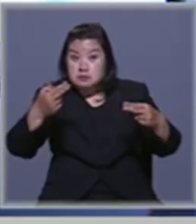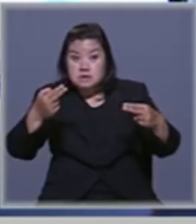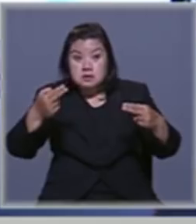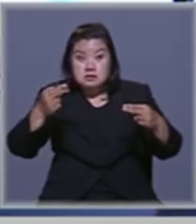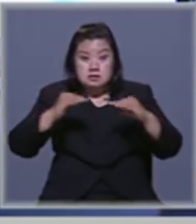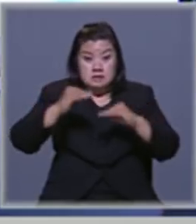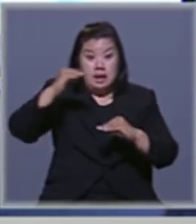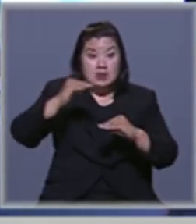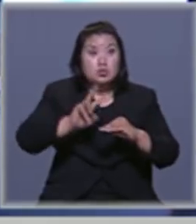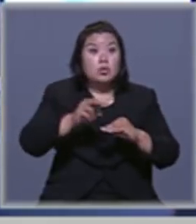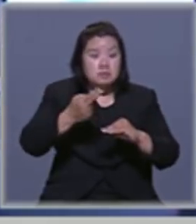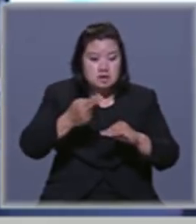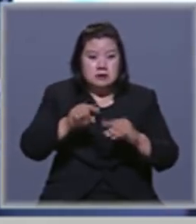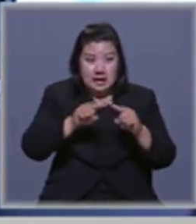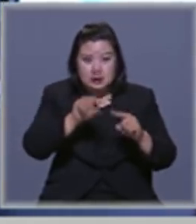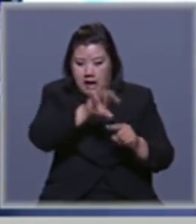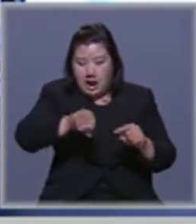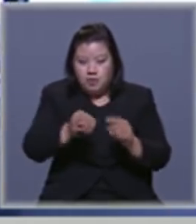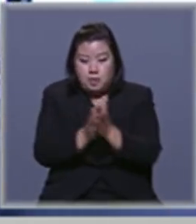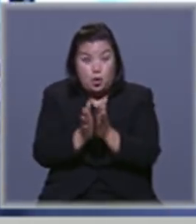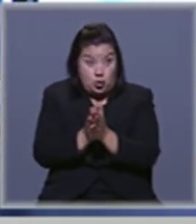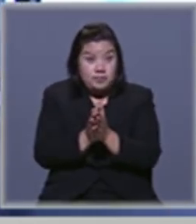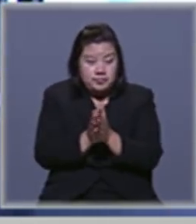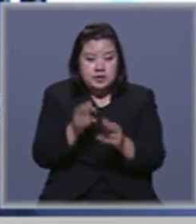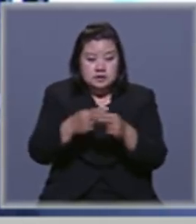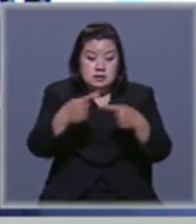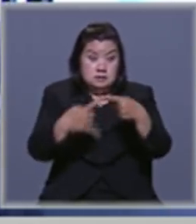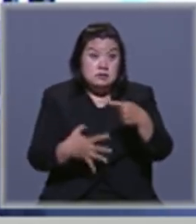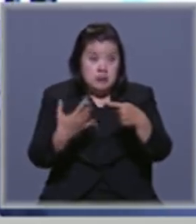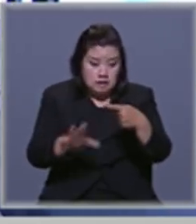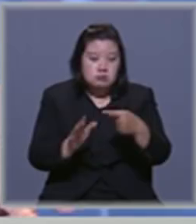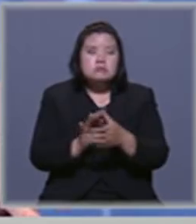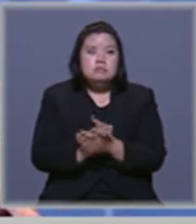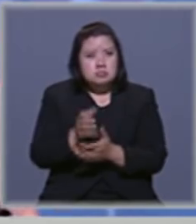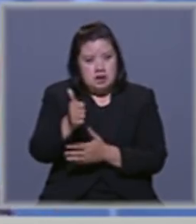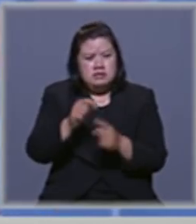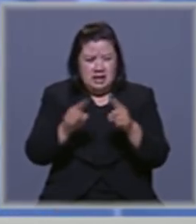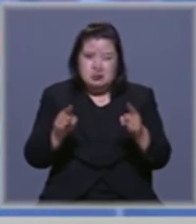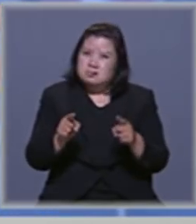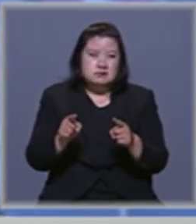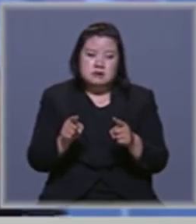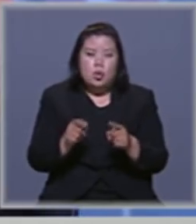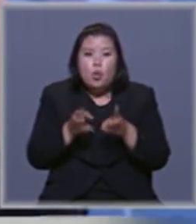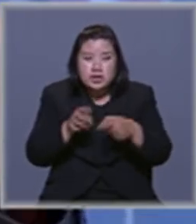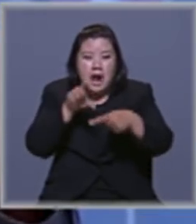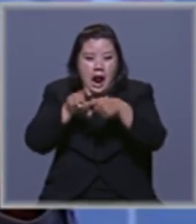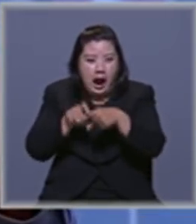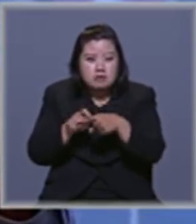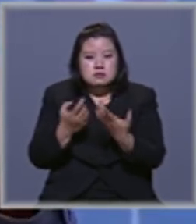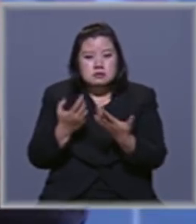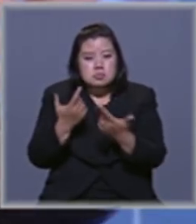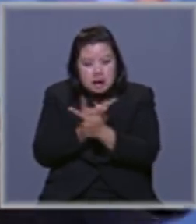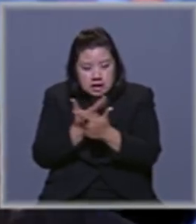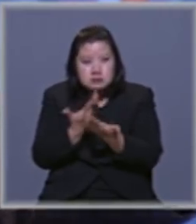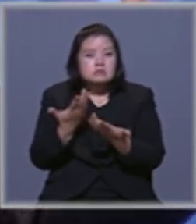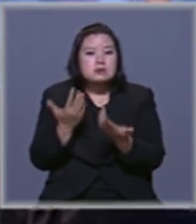เขตส.ส.เขตคุณได้แน่แต่ไปรวมแล้วเนี่ยปาร์ตี้ลิสต์เนี่ยมันอาจจะได้น้อยลงใช่ฮะปาร์ตี้ลิสต์มันจะได้น้อยลงแล้วเผลอๆปาร์ตี้ลิสต์มันอาจจะ